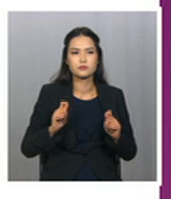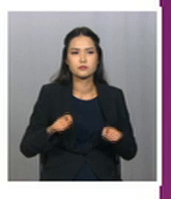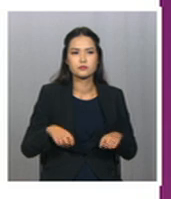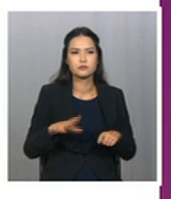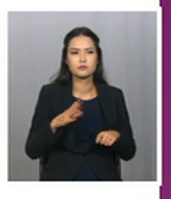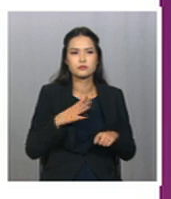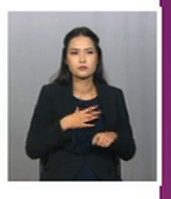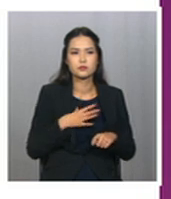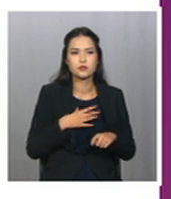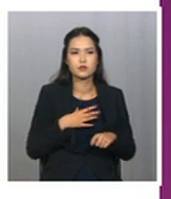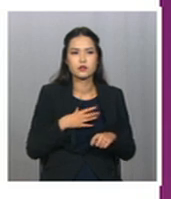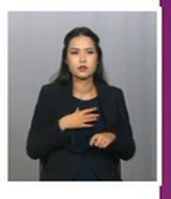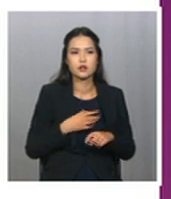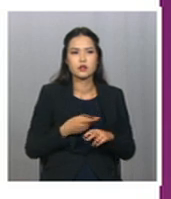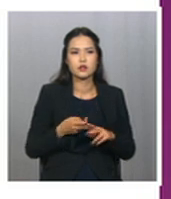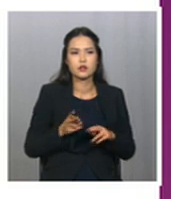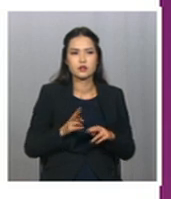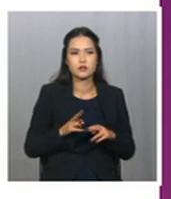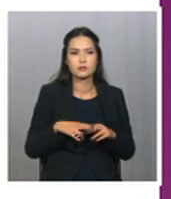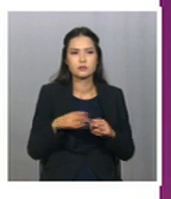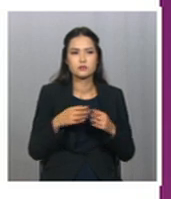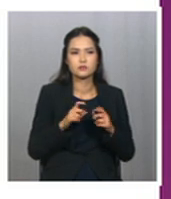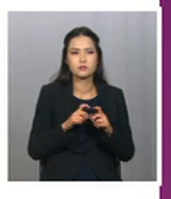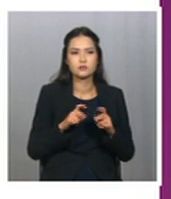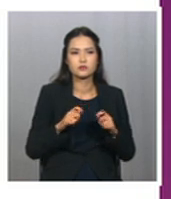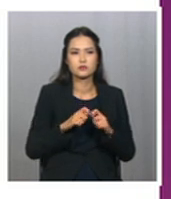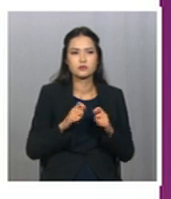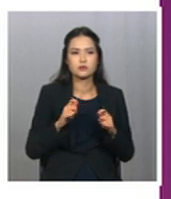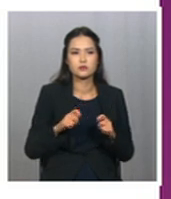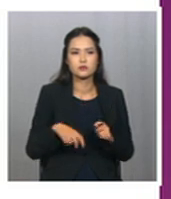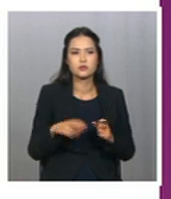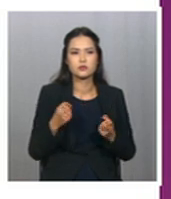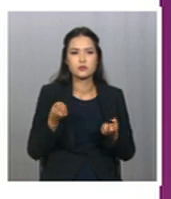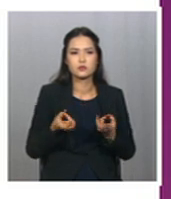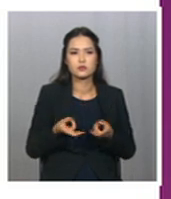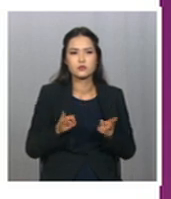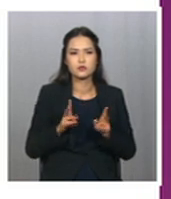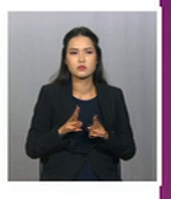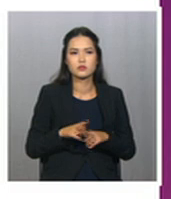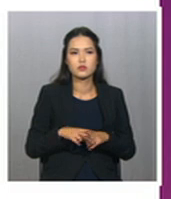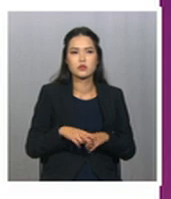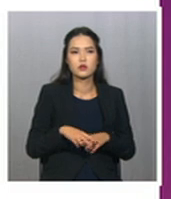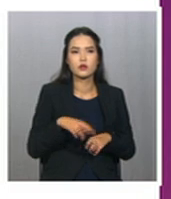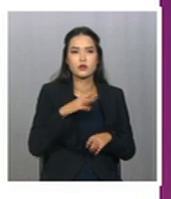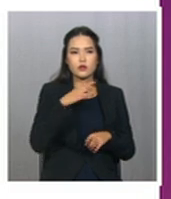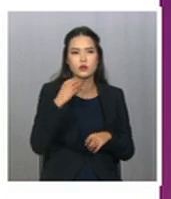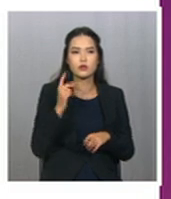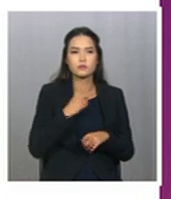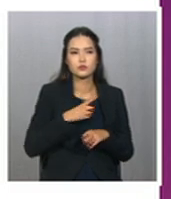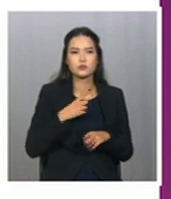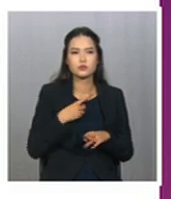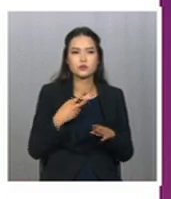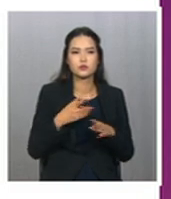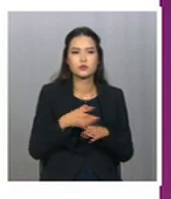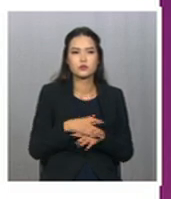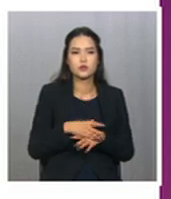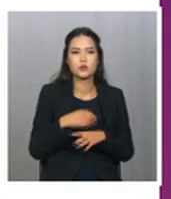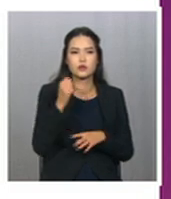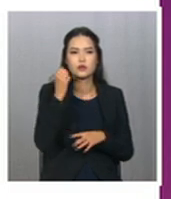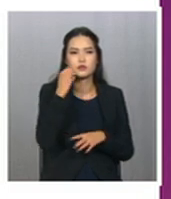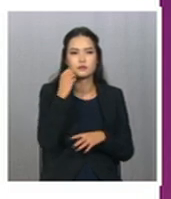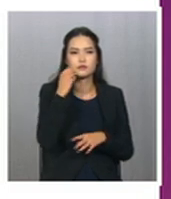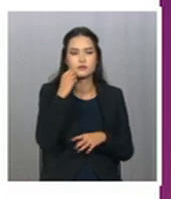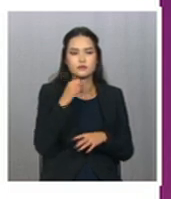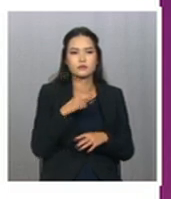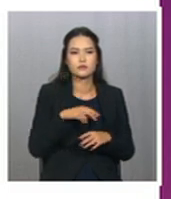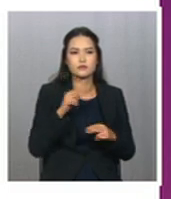шақырады. Бұл салтанатқа арнайы қонақ ретінде осы ауылдың тумасы, Мәскеуде қызмет атқарып